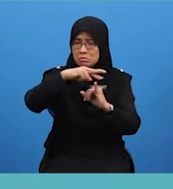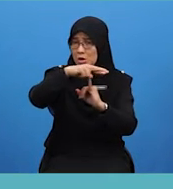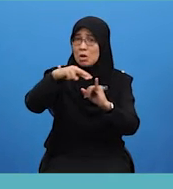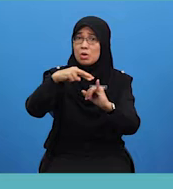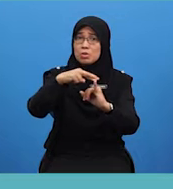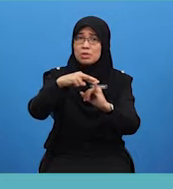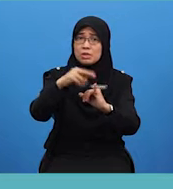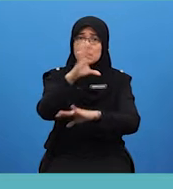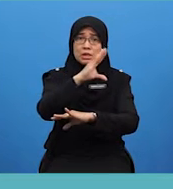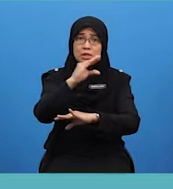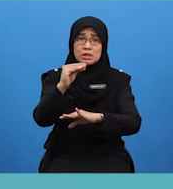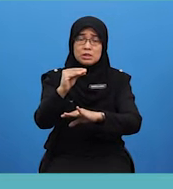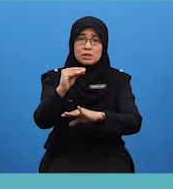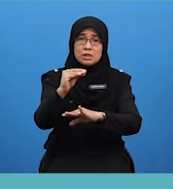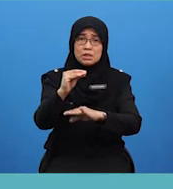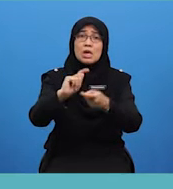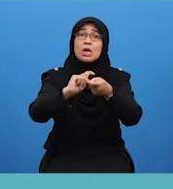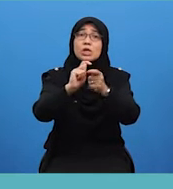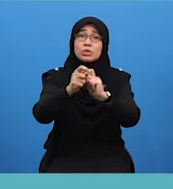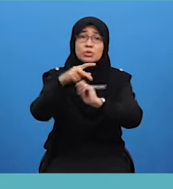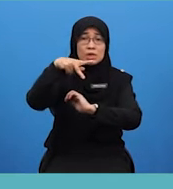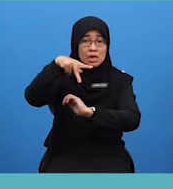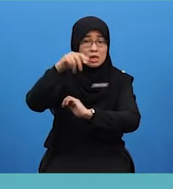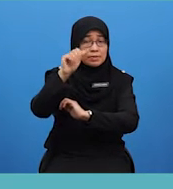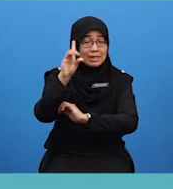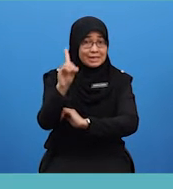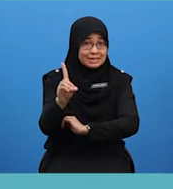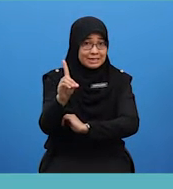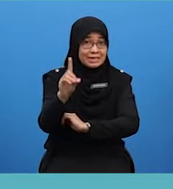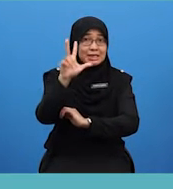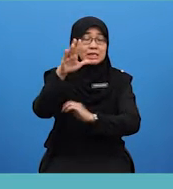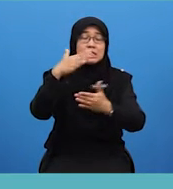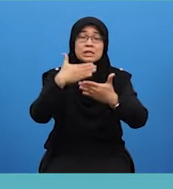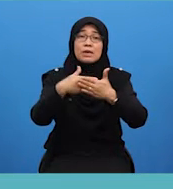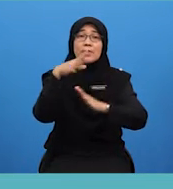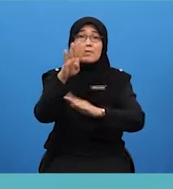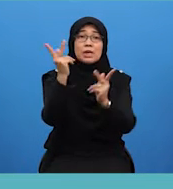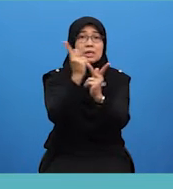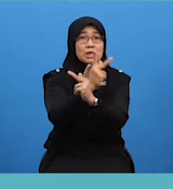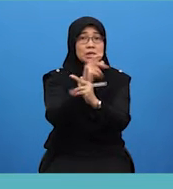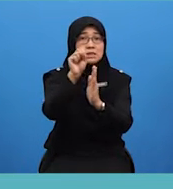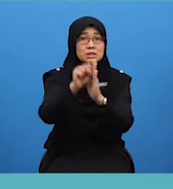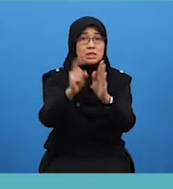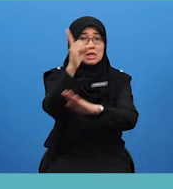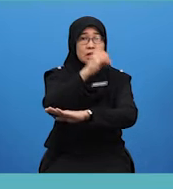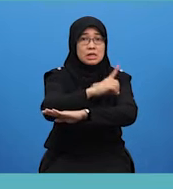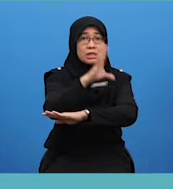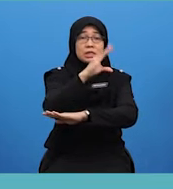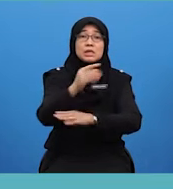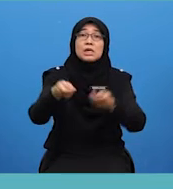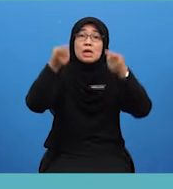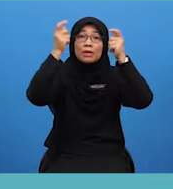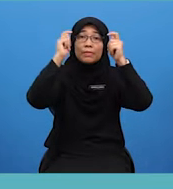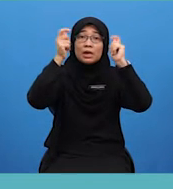kulat. Dan seseorang itu boleh menukar tuala 3 hingga 4 kali sehari ataupun mandi dengan